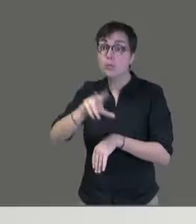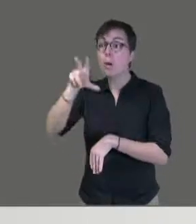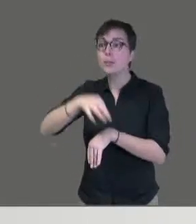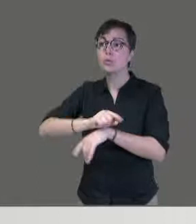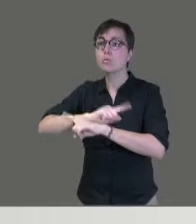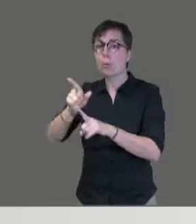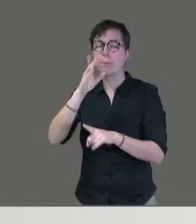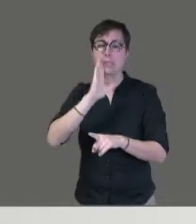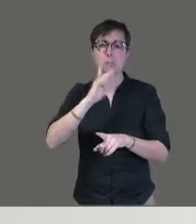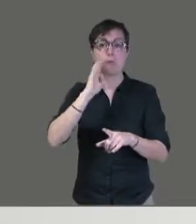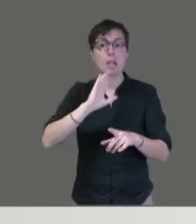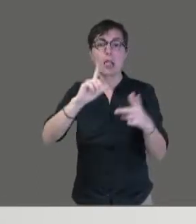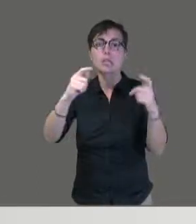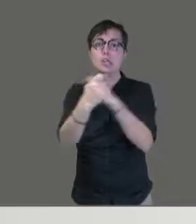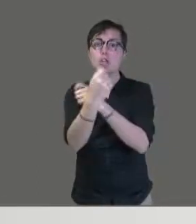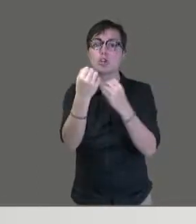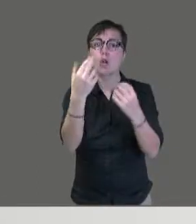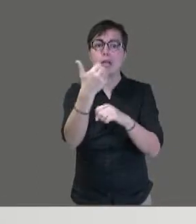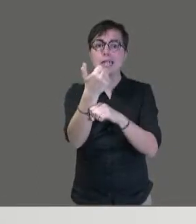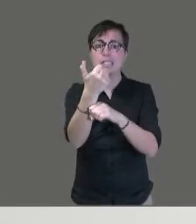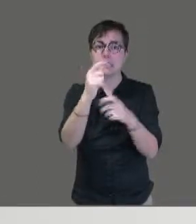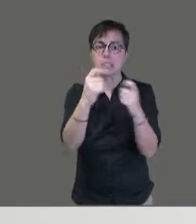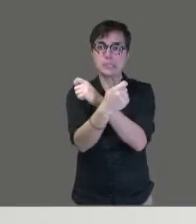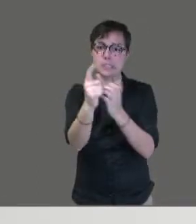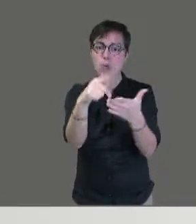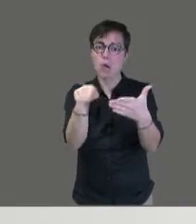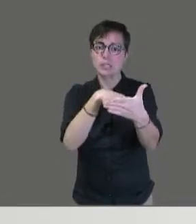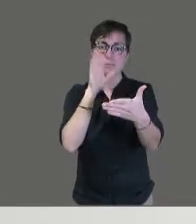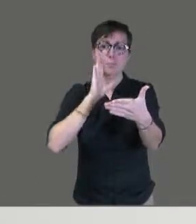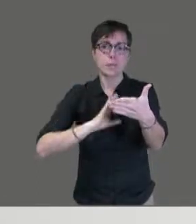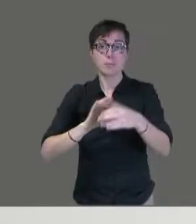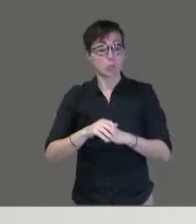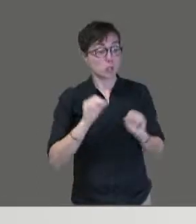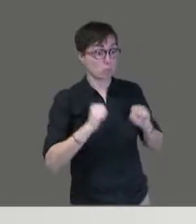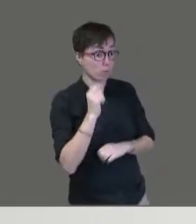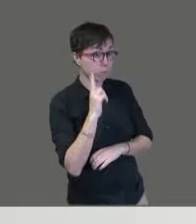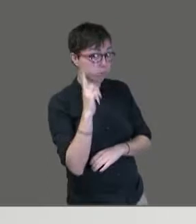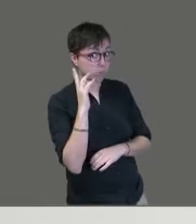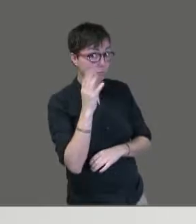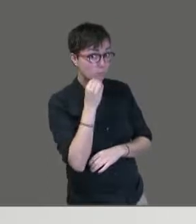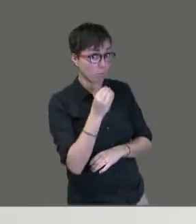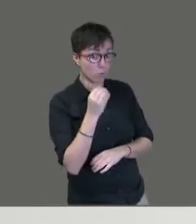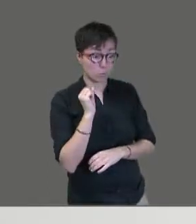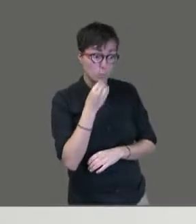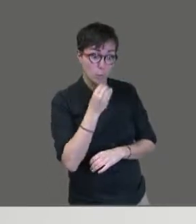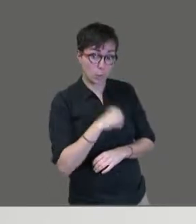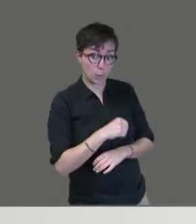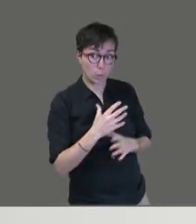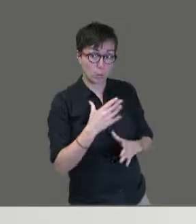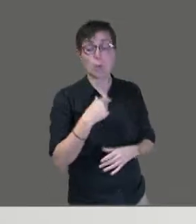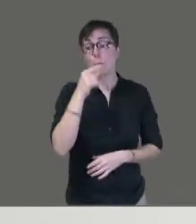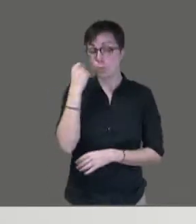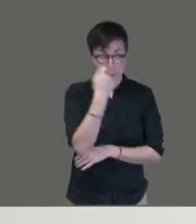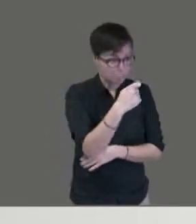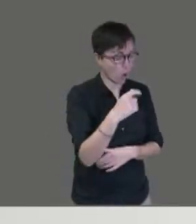Merci de corriger. D'accord. Je peux y aller ? Bon, je peux y aller, c'est bon ? Monsieur le Président,